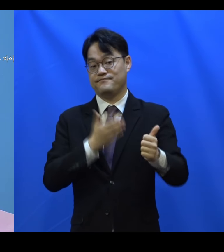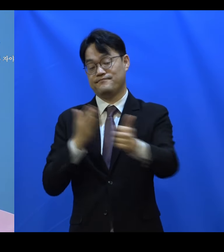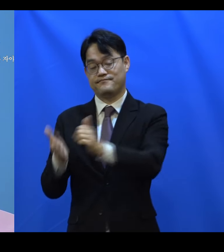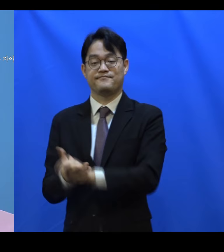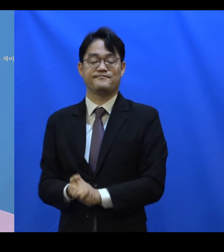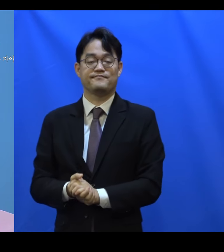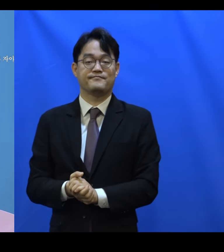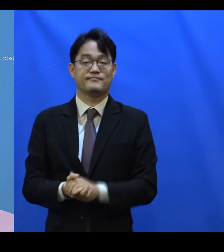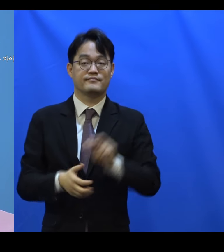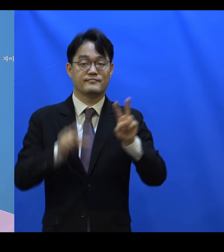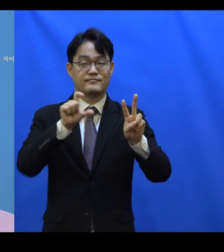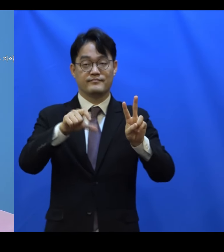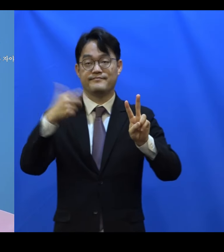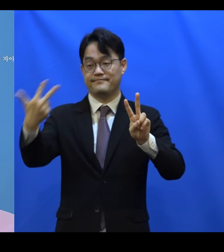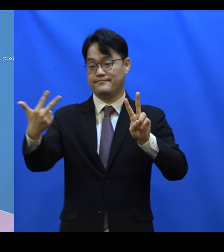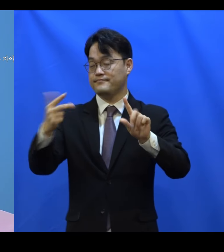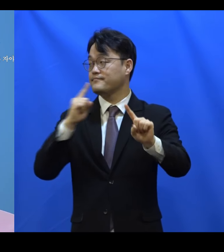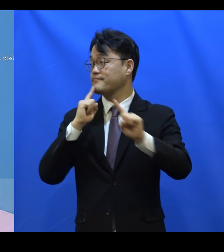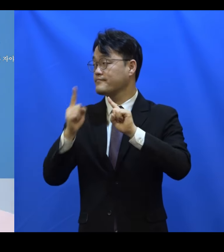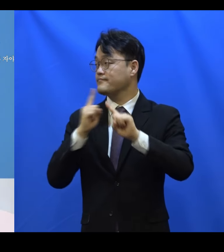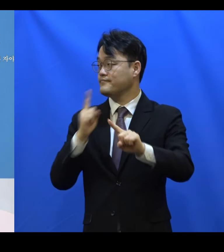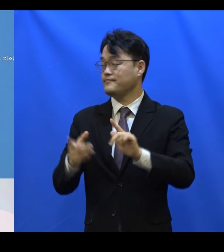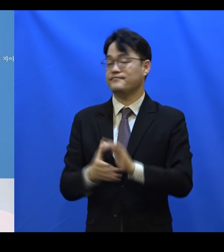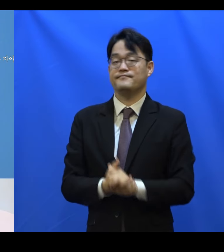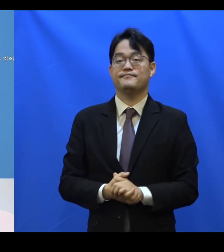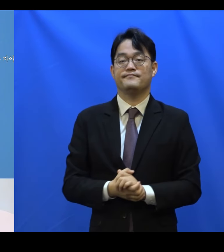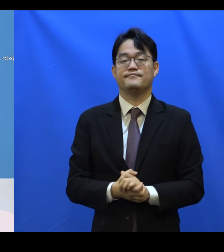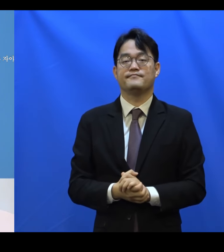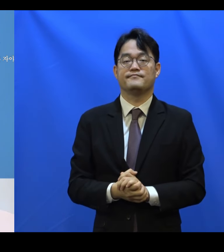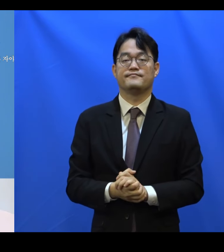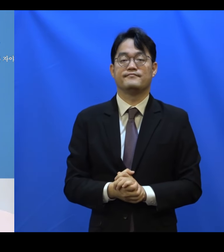자, 7절입니다.